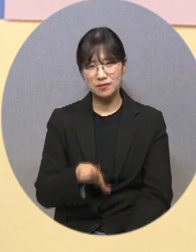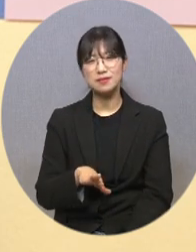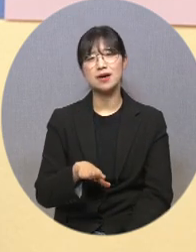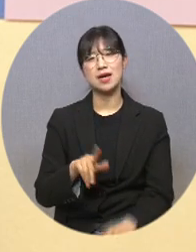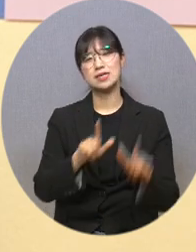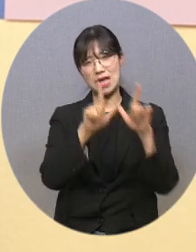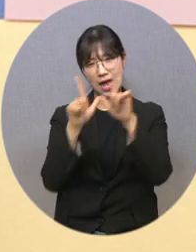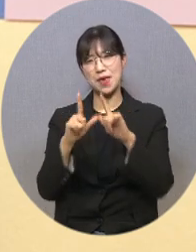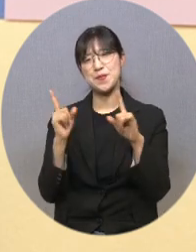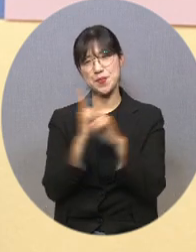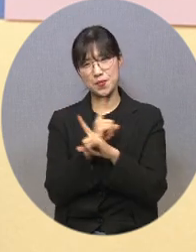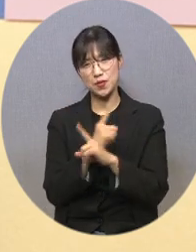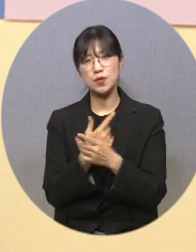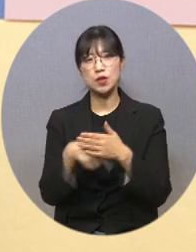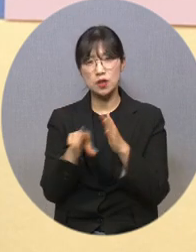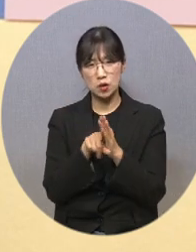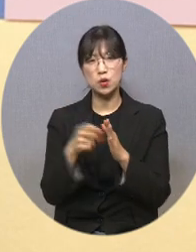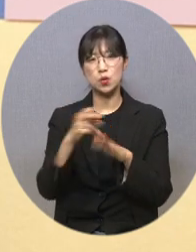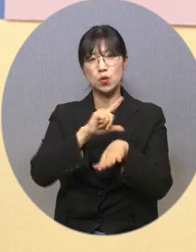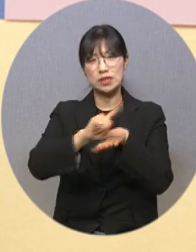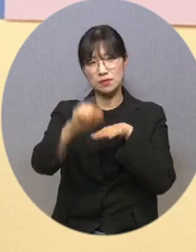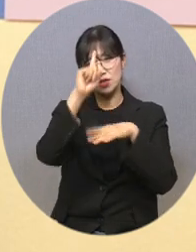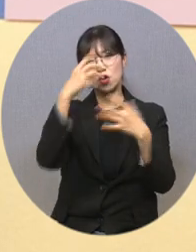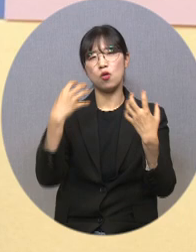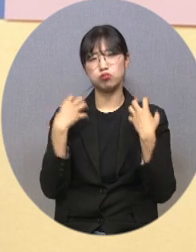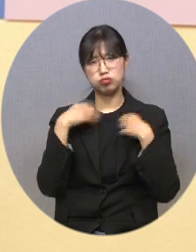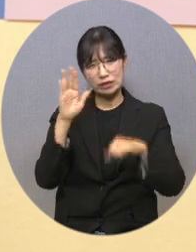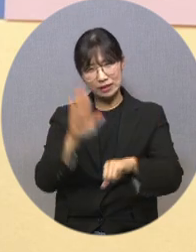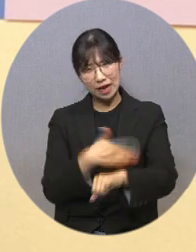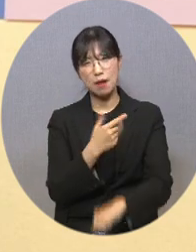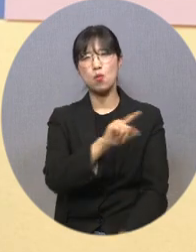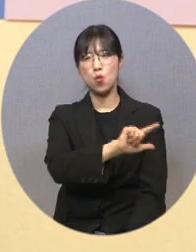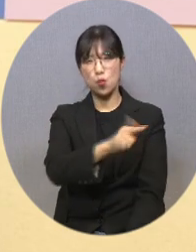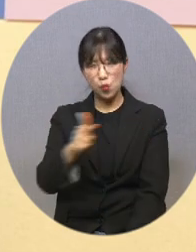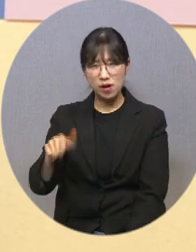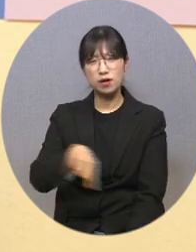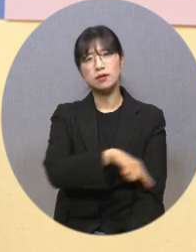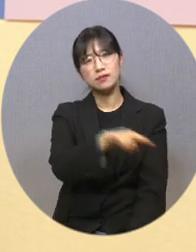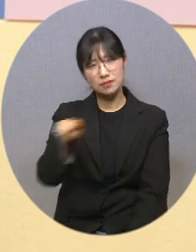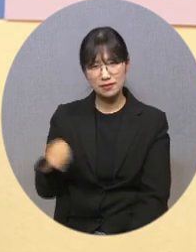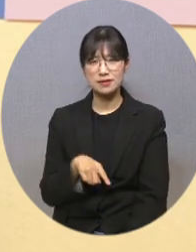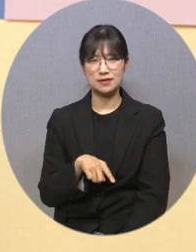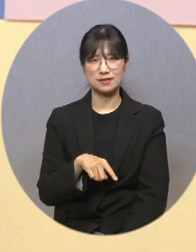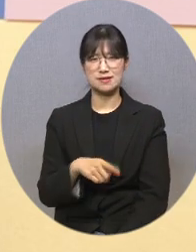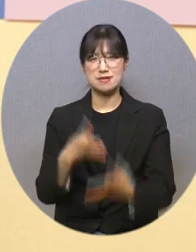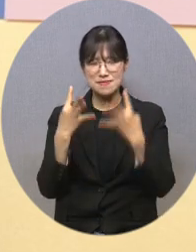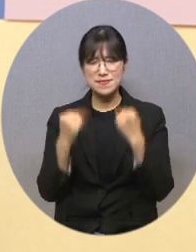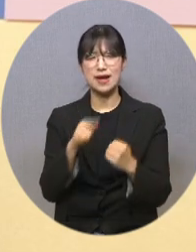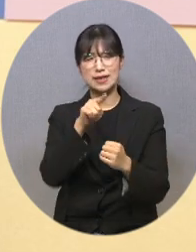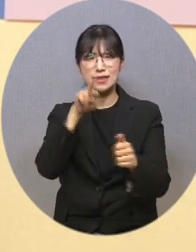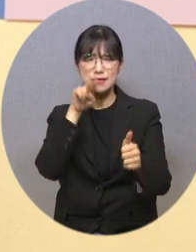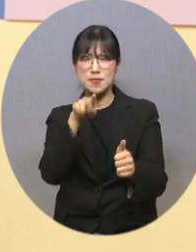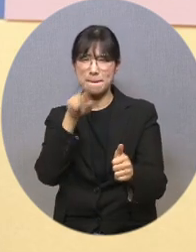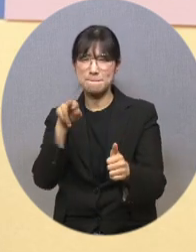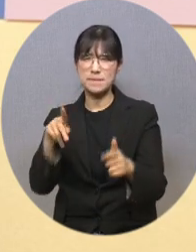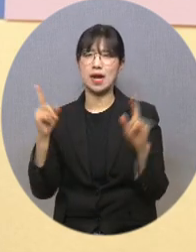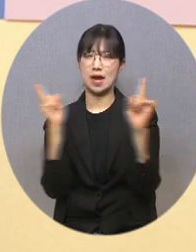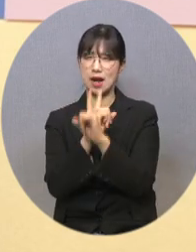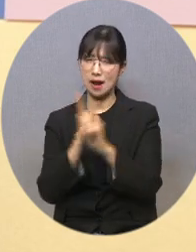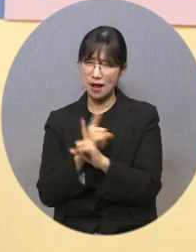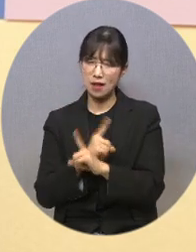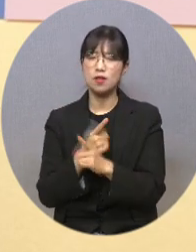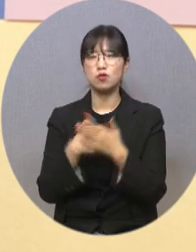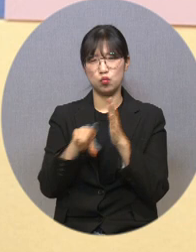삶의 개선을 위해서 또는 지방 정부에서 지금 잘못하고 있는 것에 대해서 많은 지적을 했고 그걸 개선해 나가게 할 수